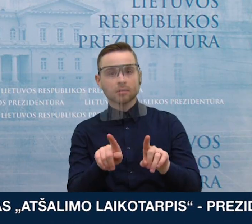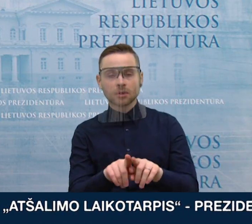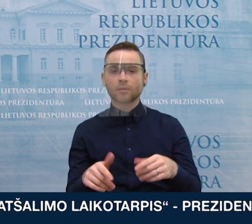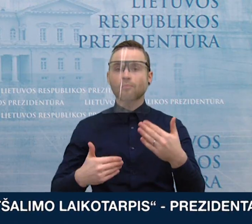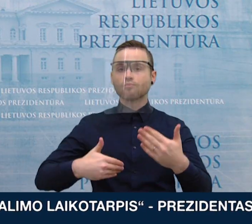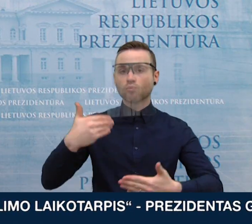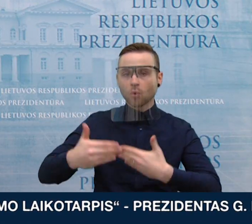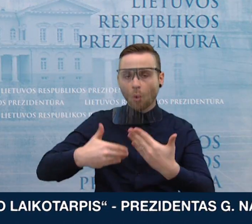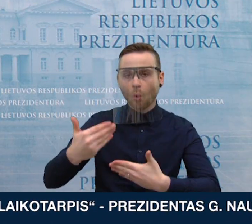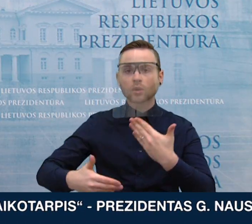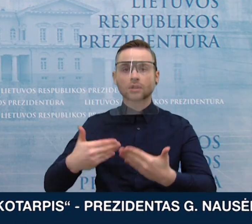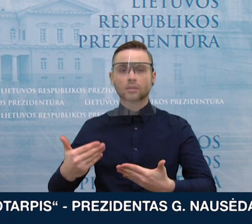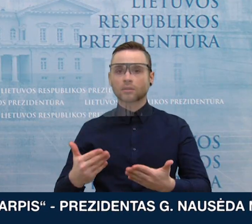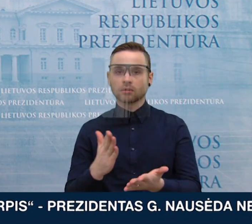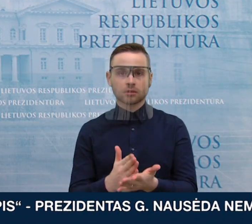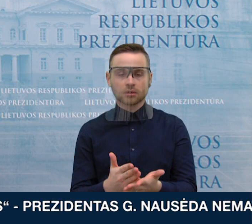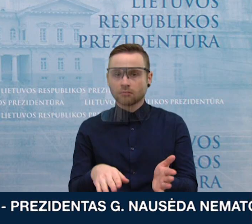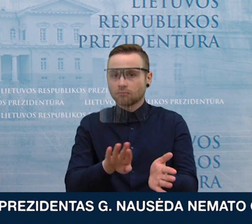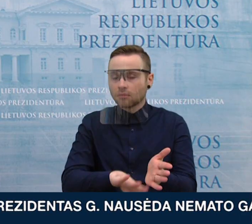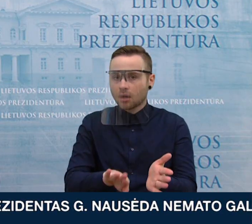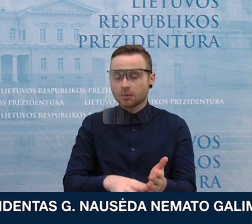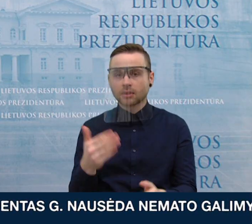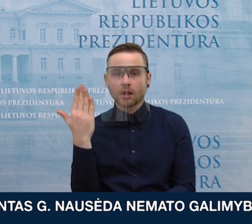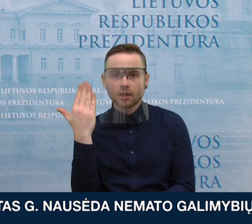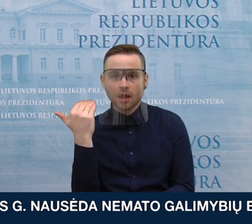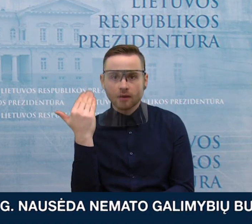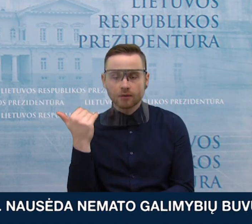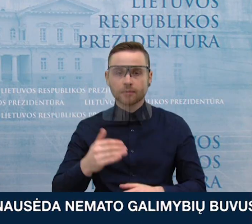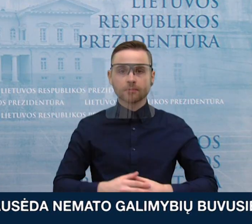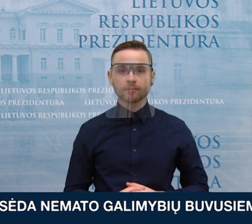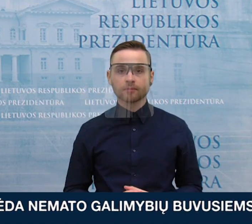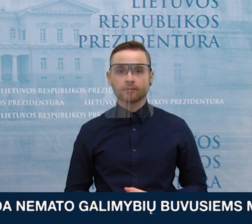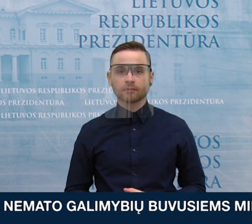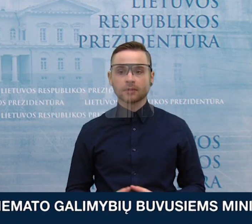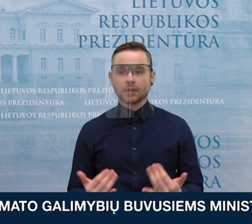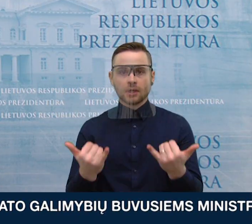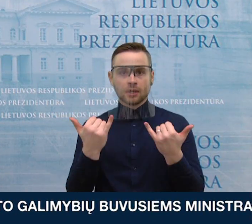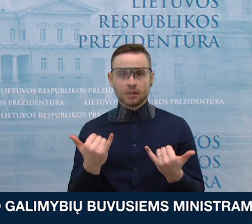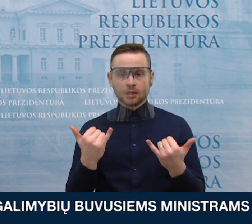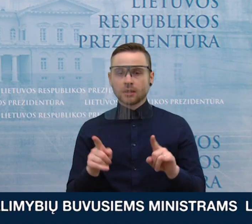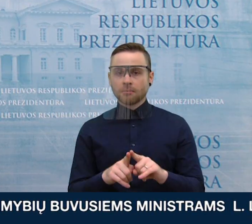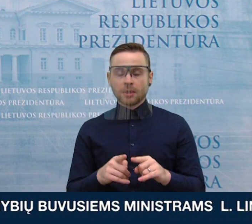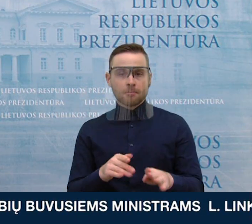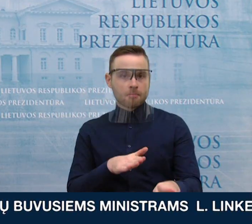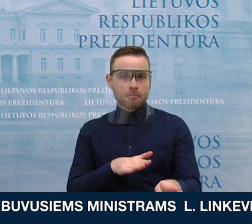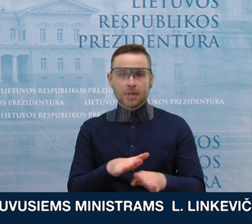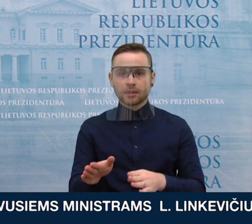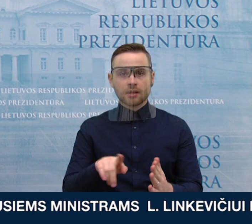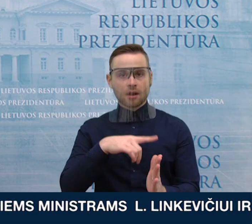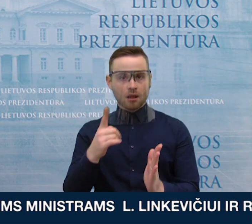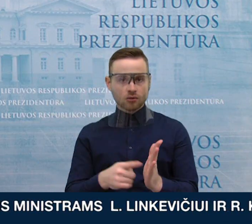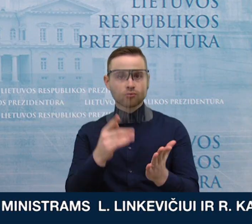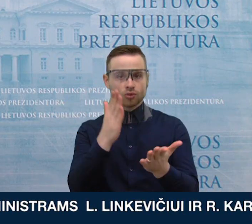gerokai lengvesniu. Dar vienas dalykas, tik tai šiandien turbūt iki galo negalima atsakyti šitą